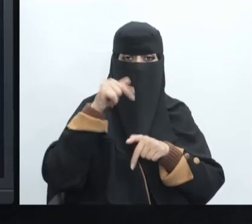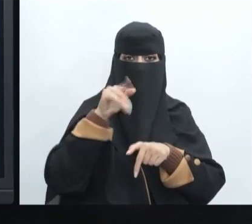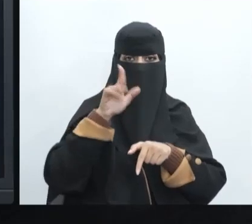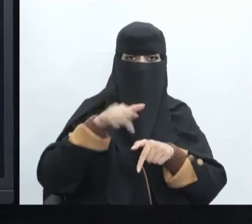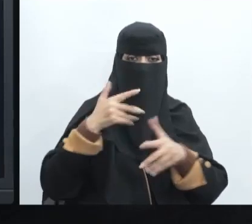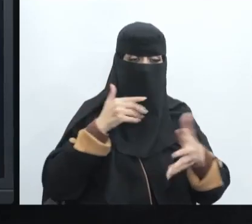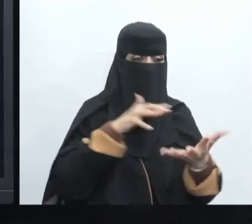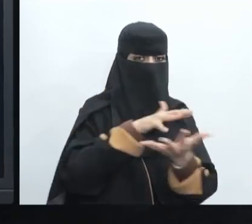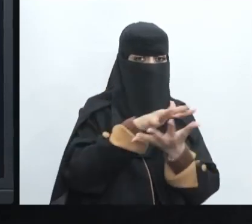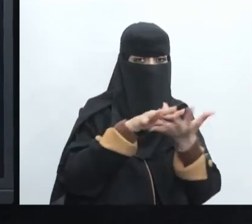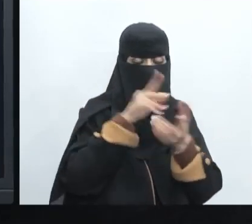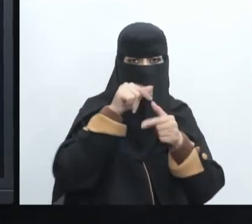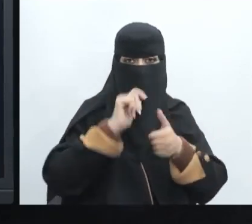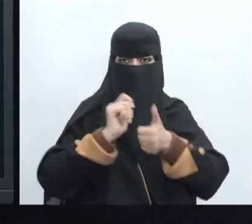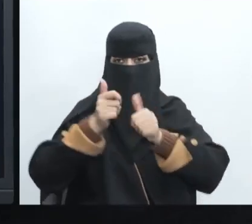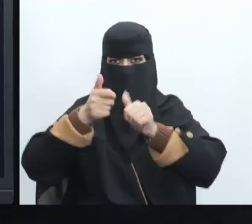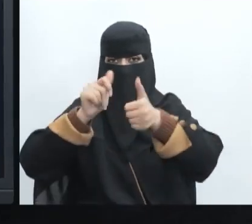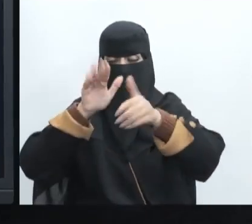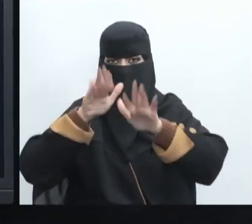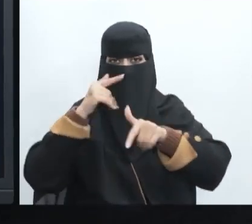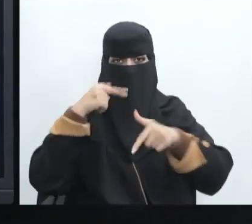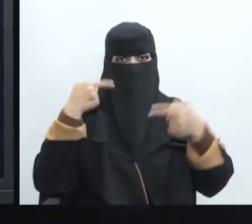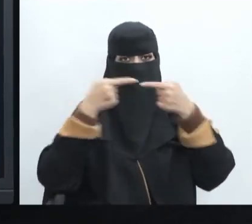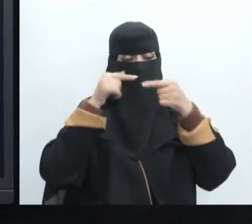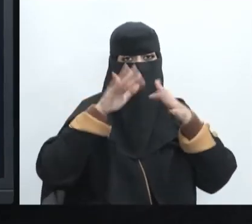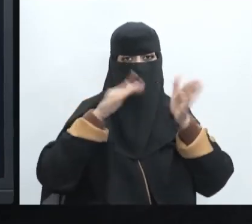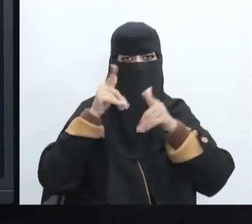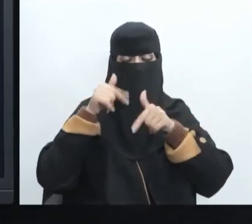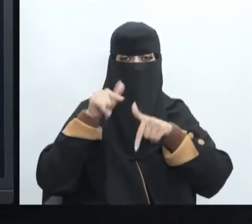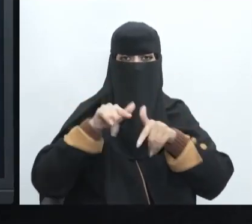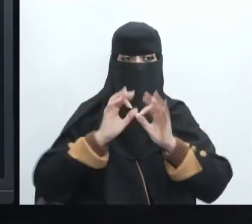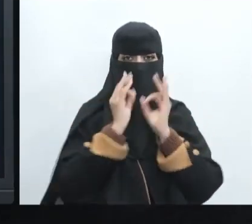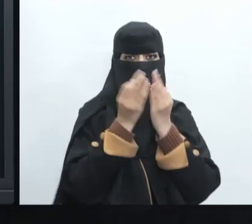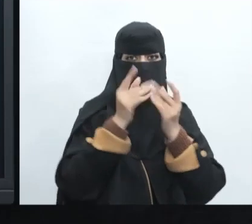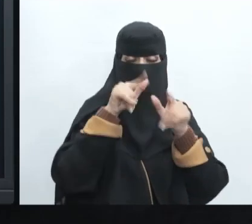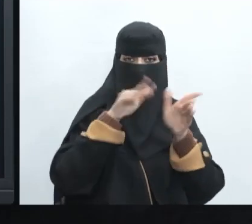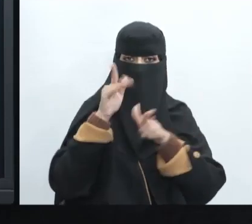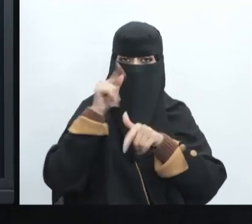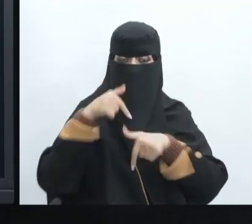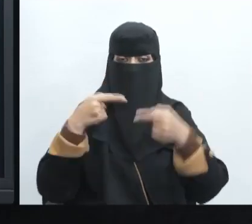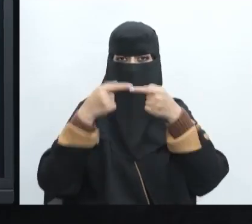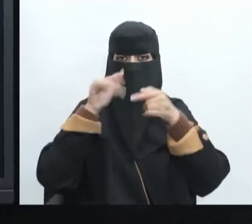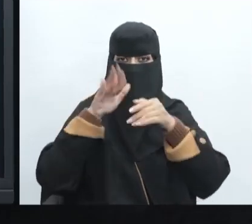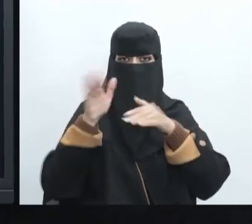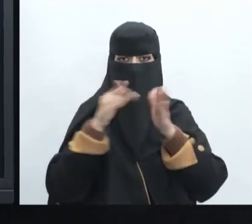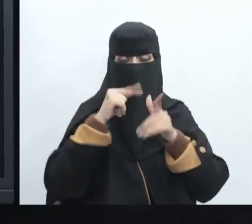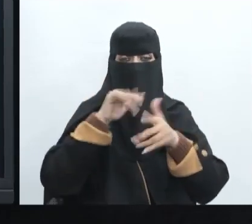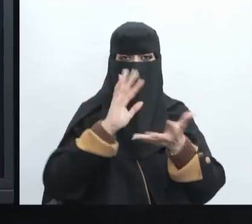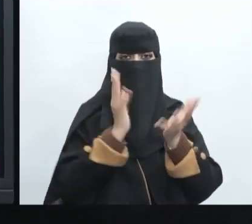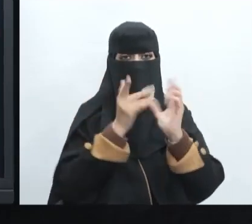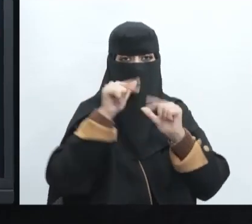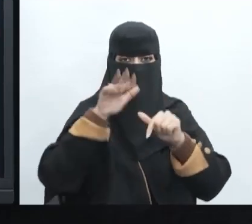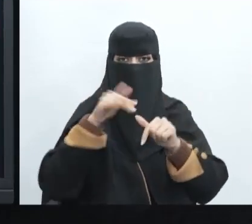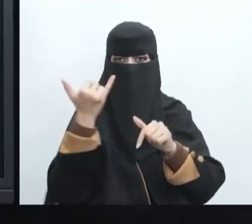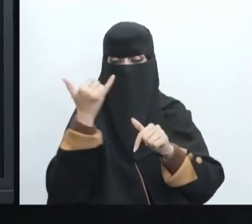المشكلات والتحديات التي الاقتصاديه والاجتماعيه التي تواجه عالمنا